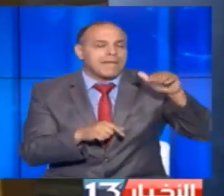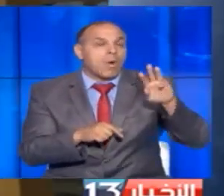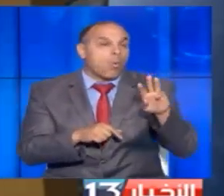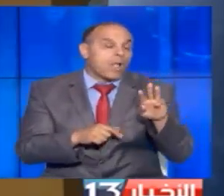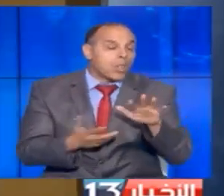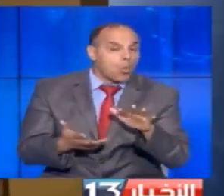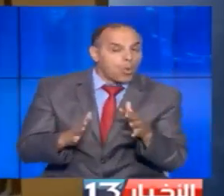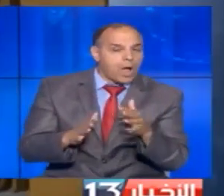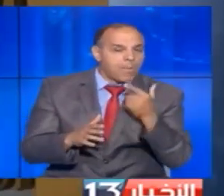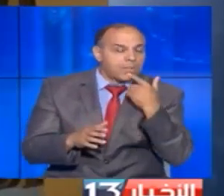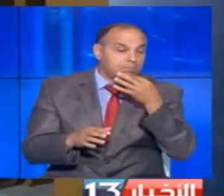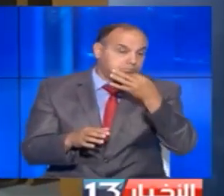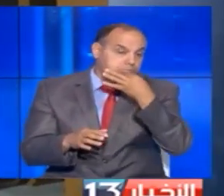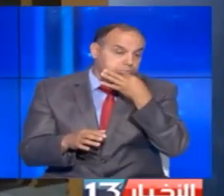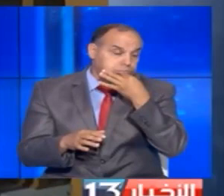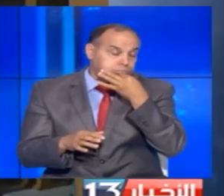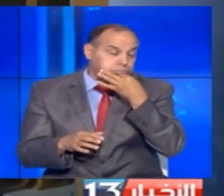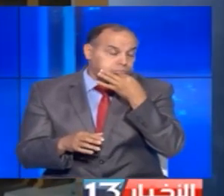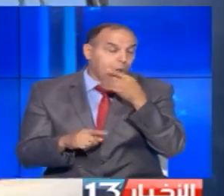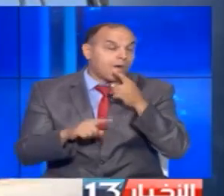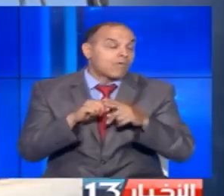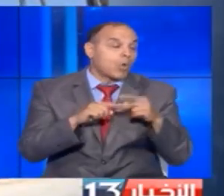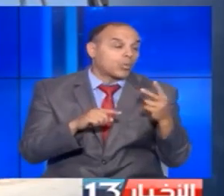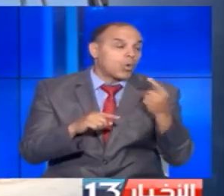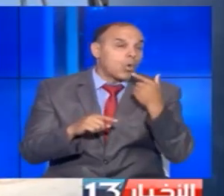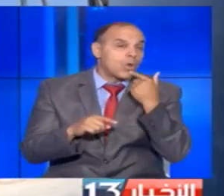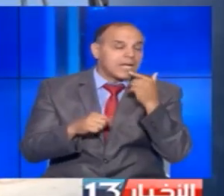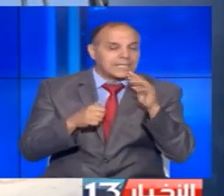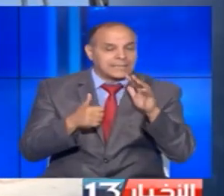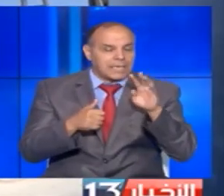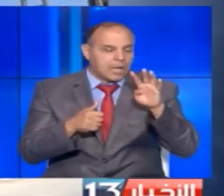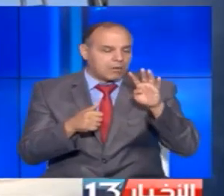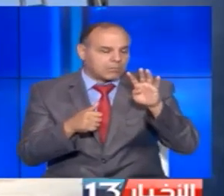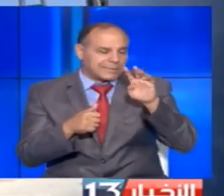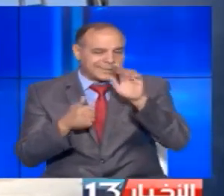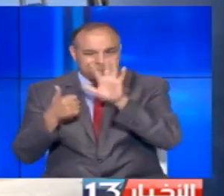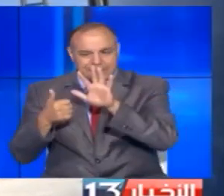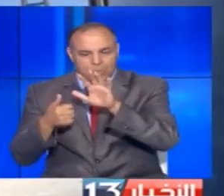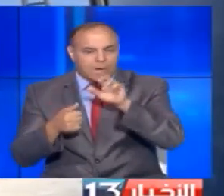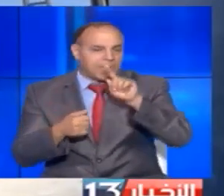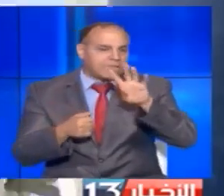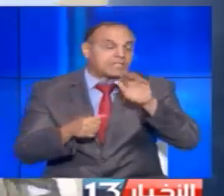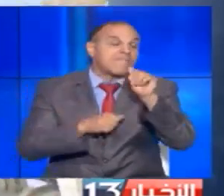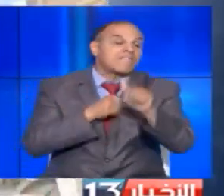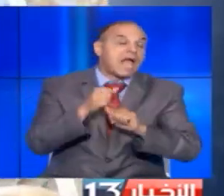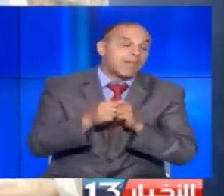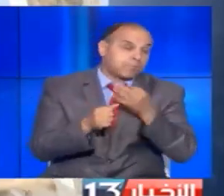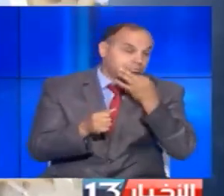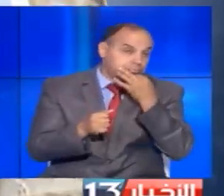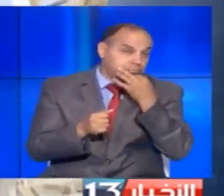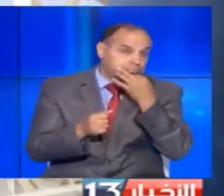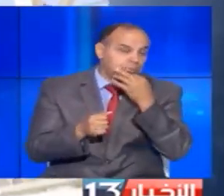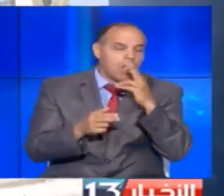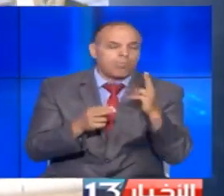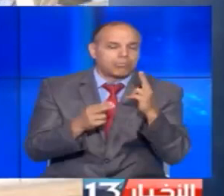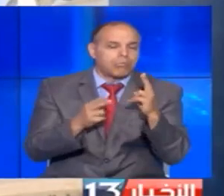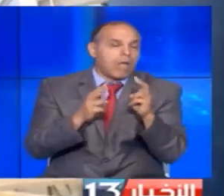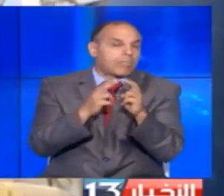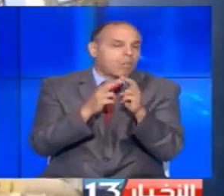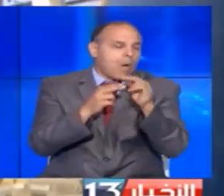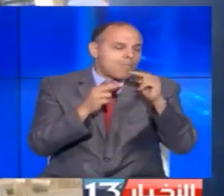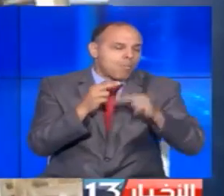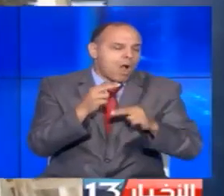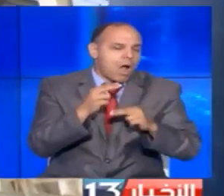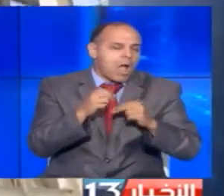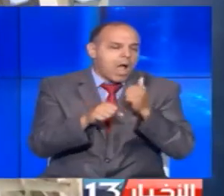يقابلها استهلاك تتضاعف بين السته واربعه عشر في المائه سنويا وعشاق ي يختلف من